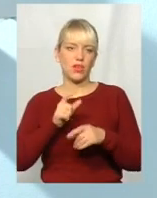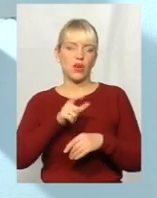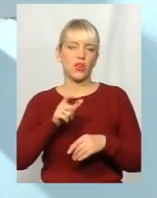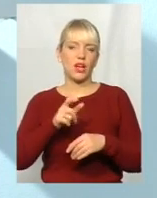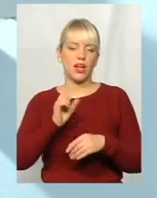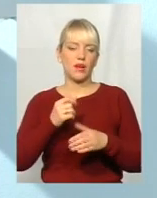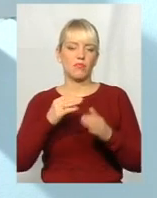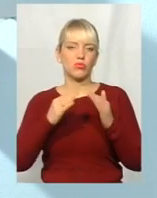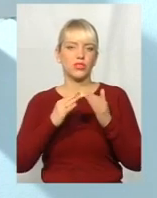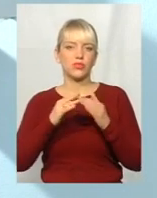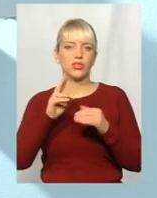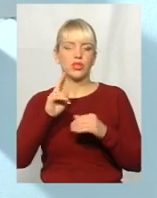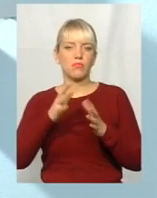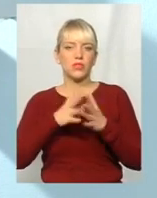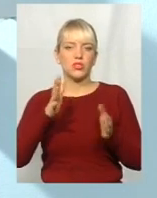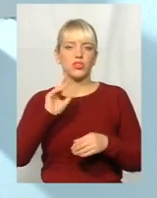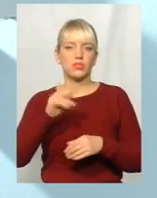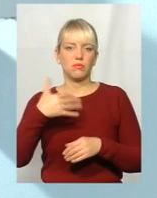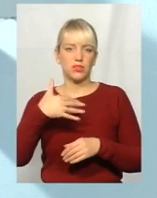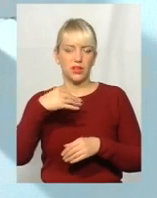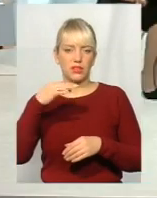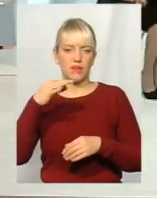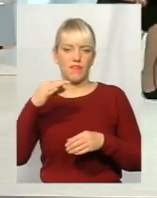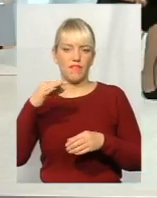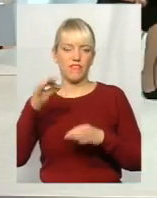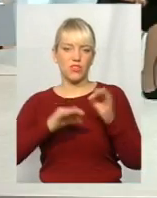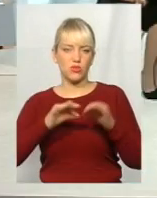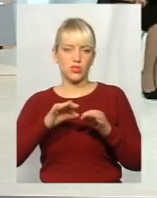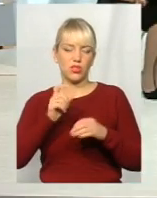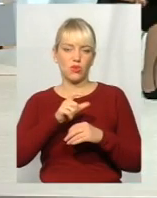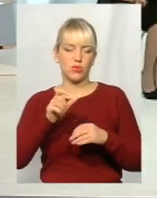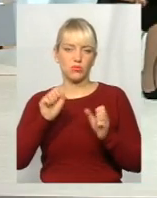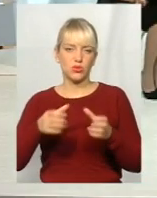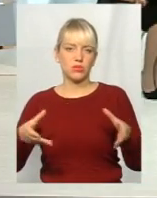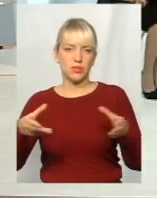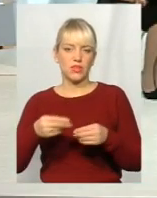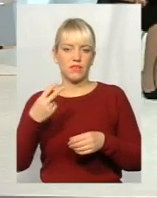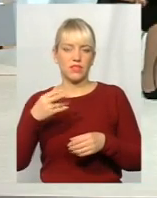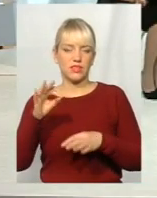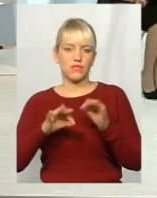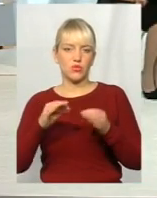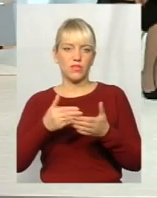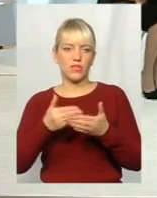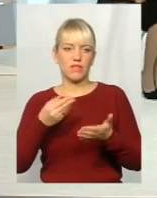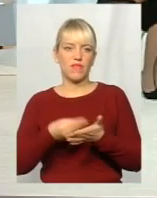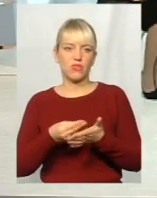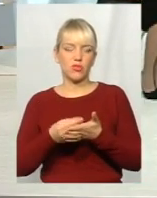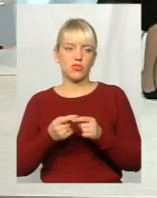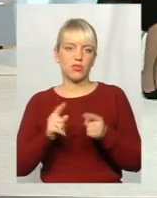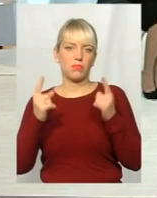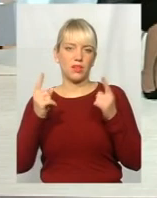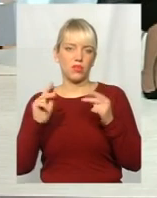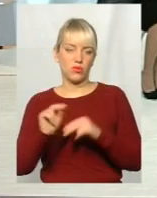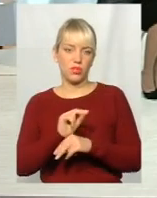термін експлуатації більше 50 років, мешканці повинні будуть співфінансувати 20% від вартості цього капітального